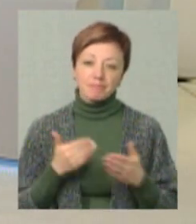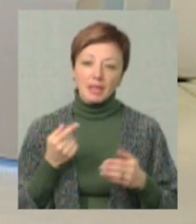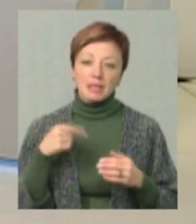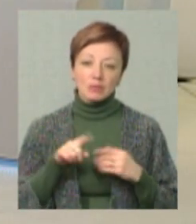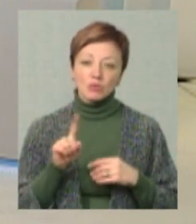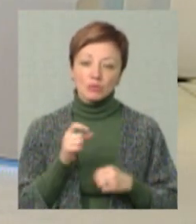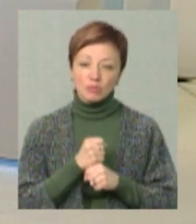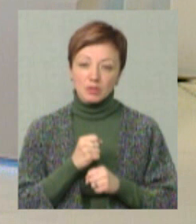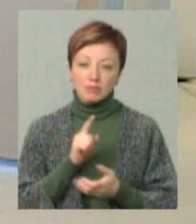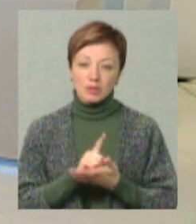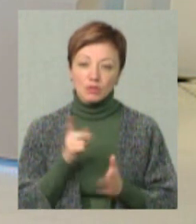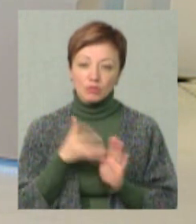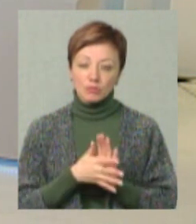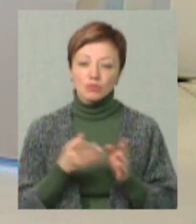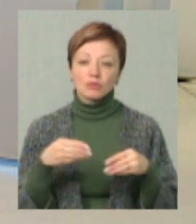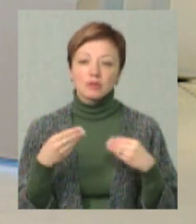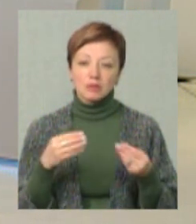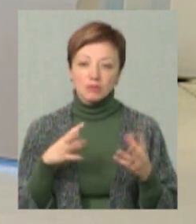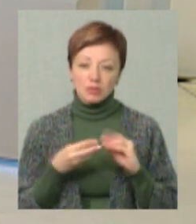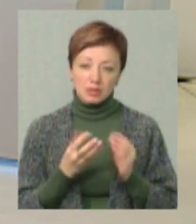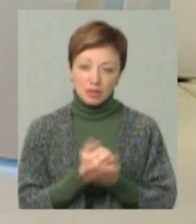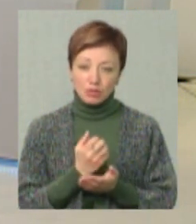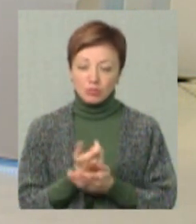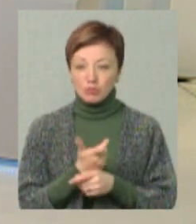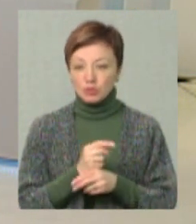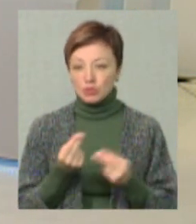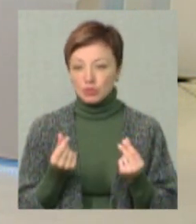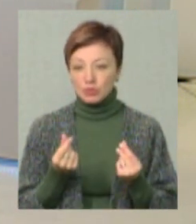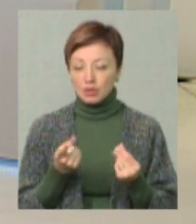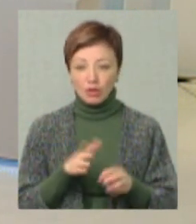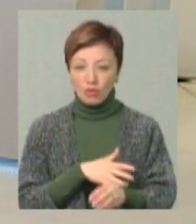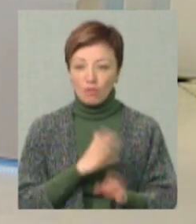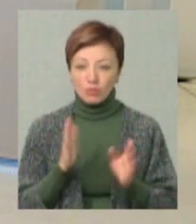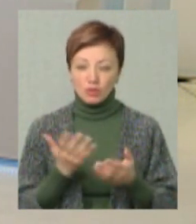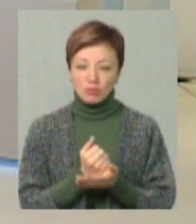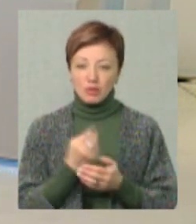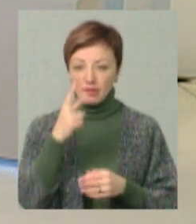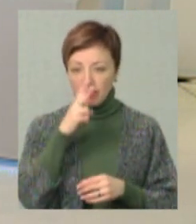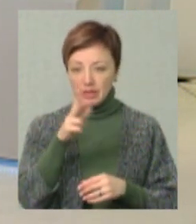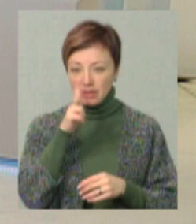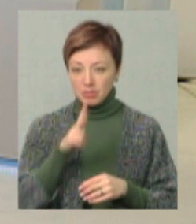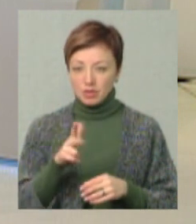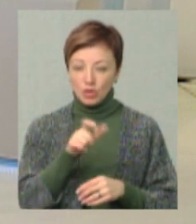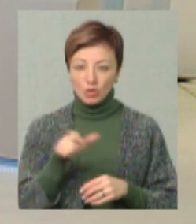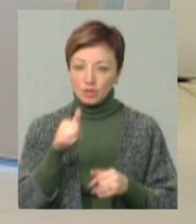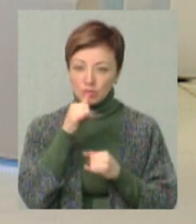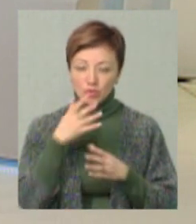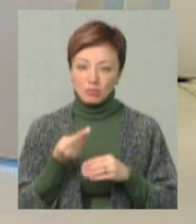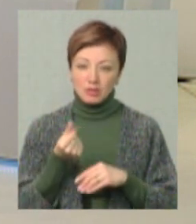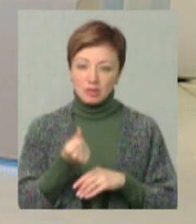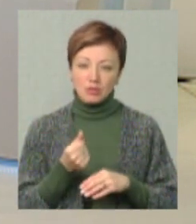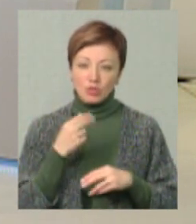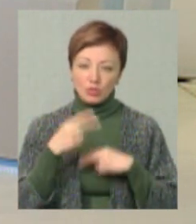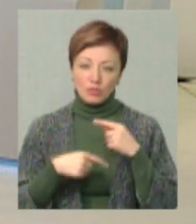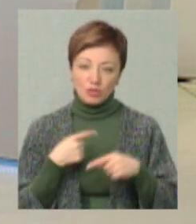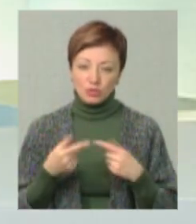перед тим, як щось робити, маєте розуміти, що то вам дасть. Та заробите трошки більше грошей. Недовго ж будете заробляти. 2-3 місяці, та, люди ж не зможуть